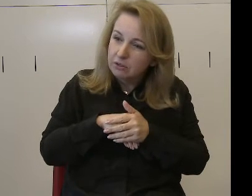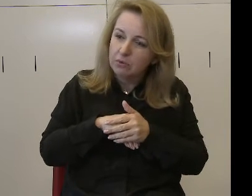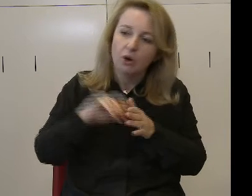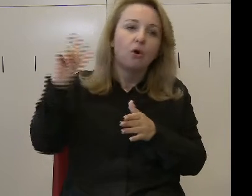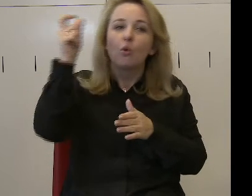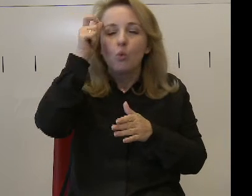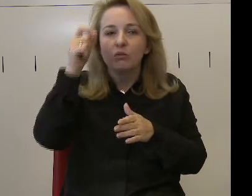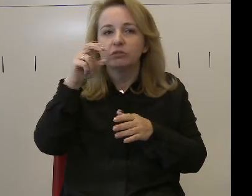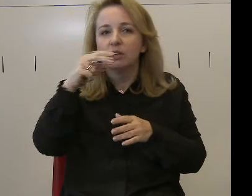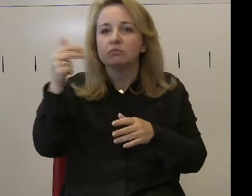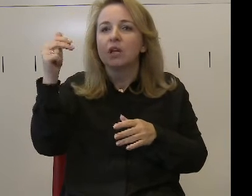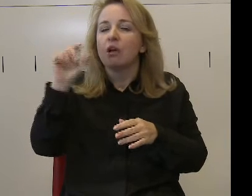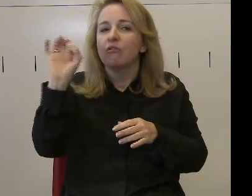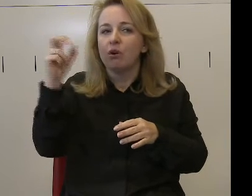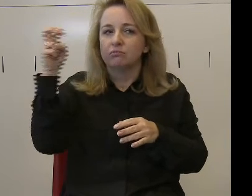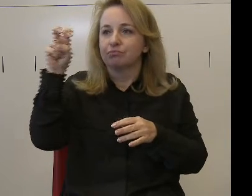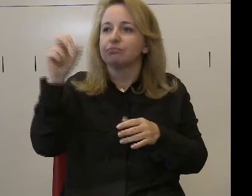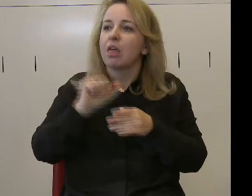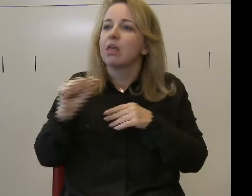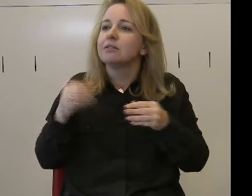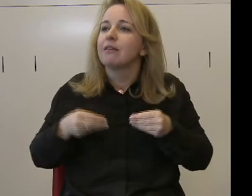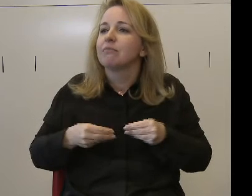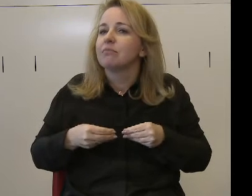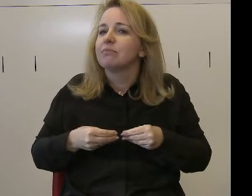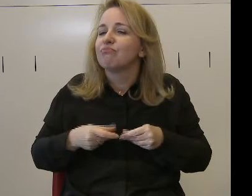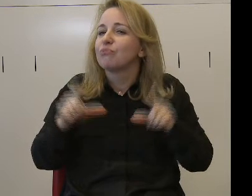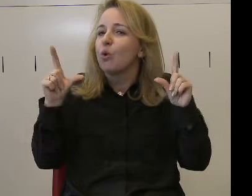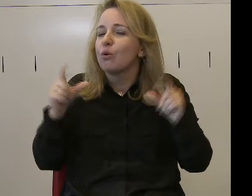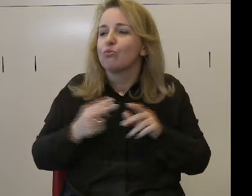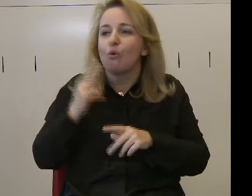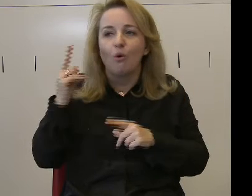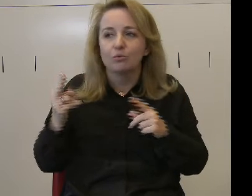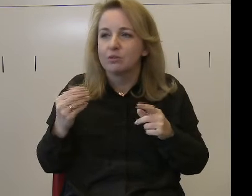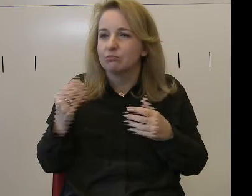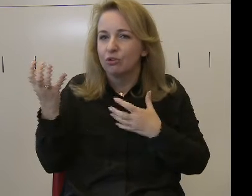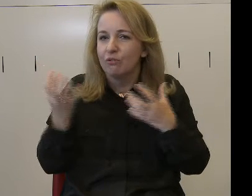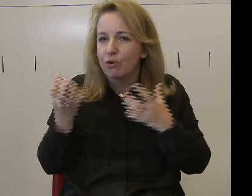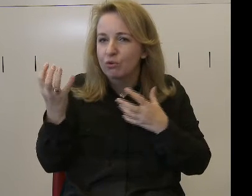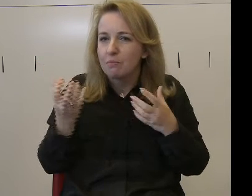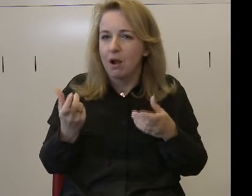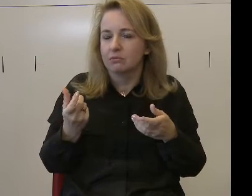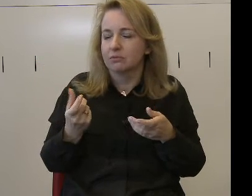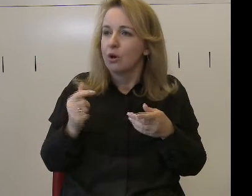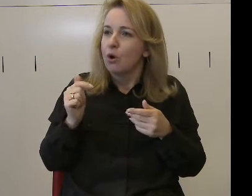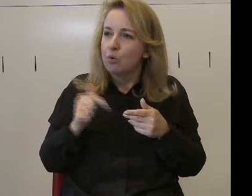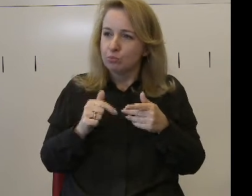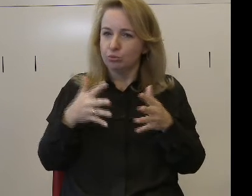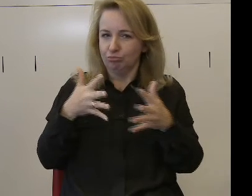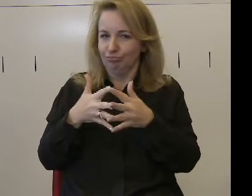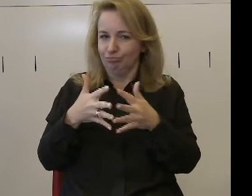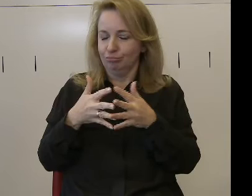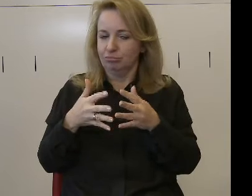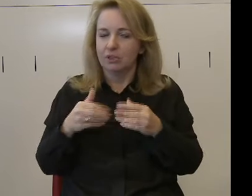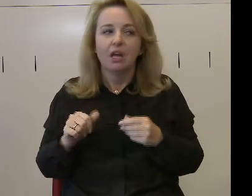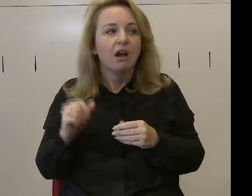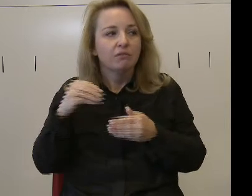haseł powinno być transparentność i dostępność do informacji. Jak Państwo zauważają, poszczególne filary